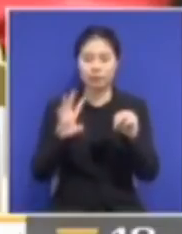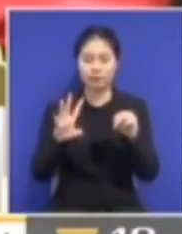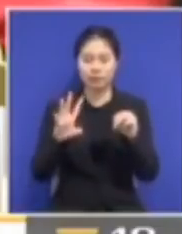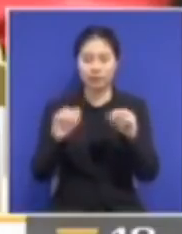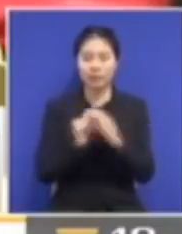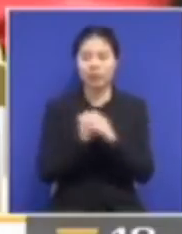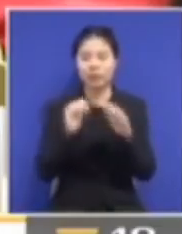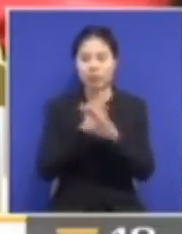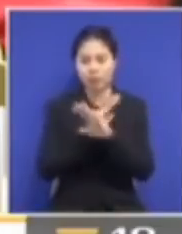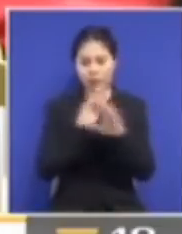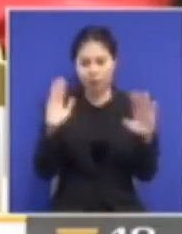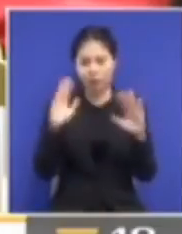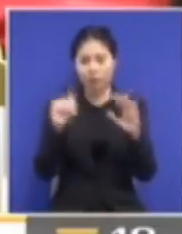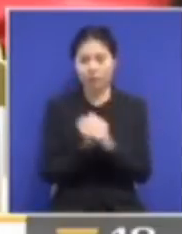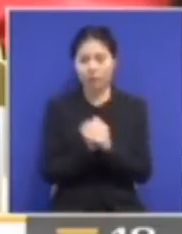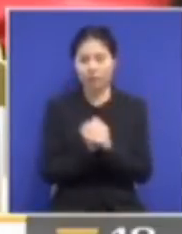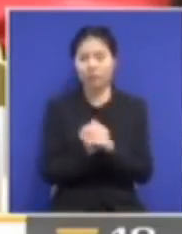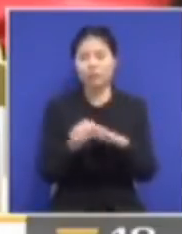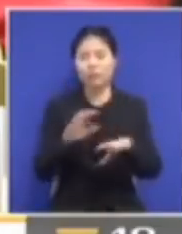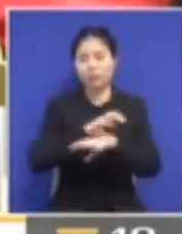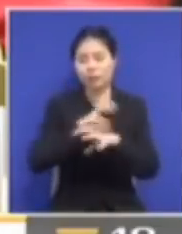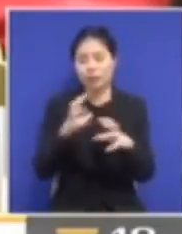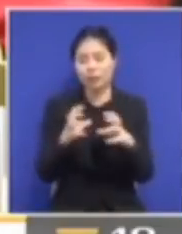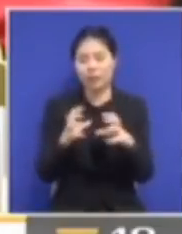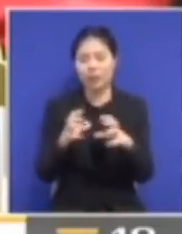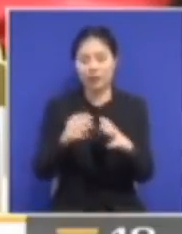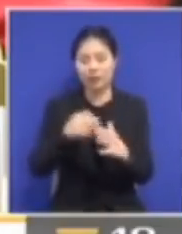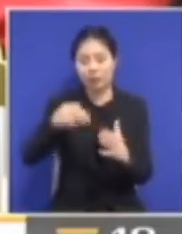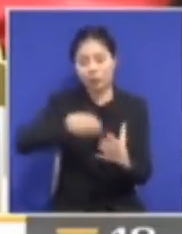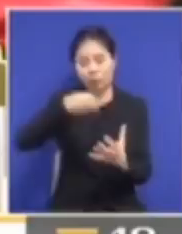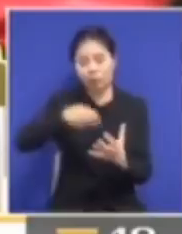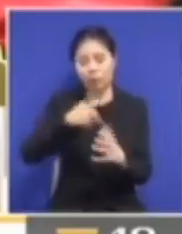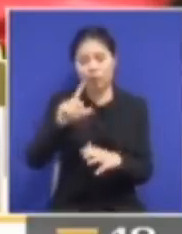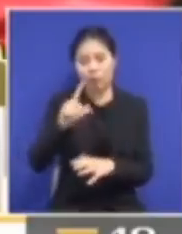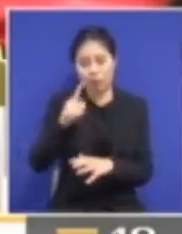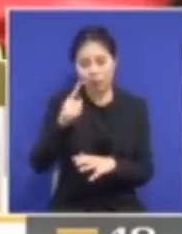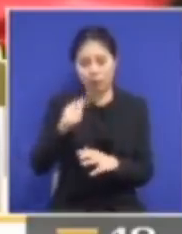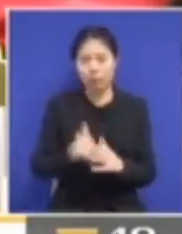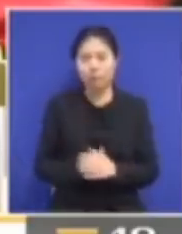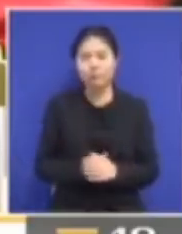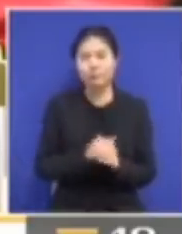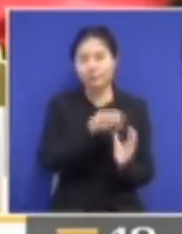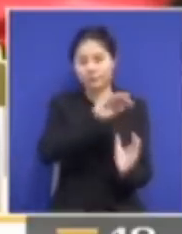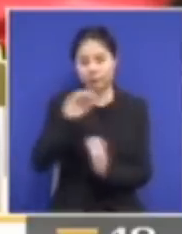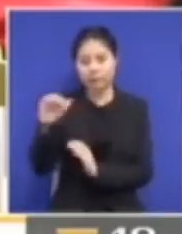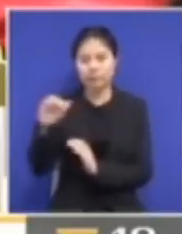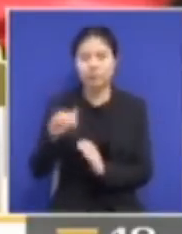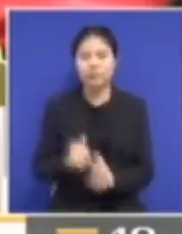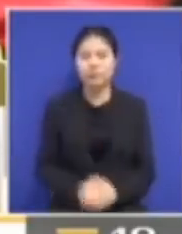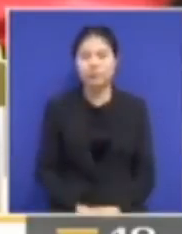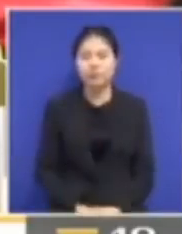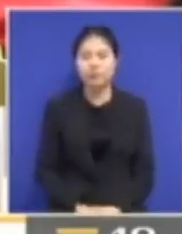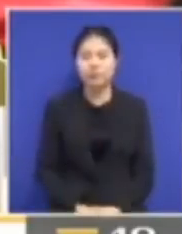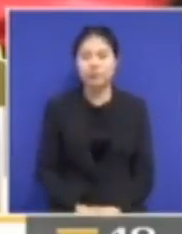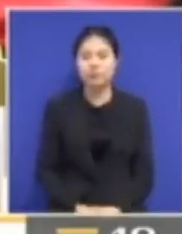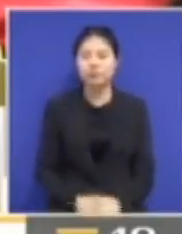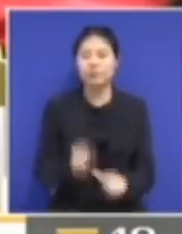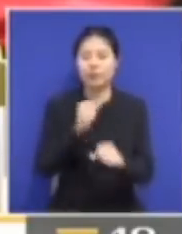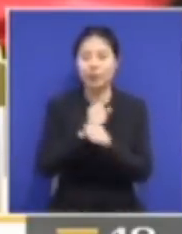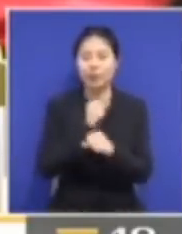านเหมืองทองอัครานะครับครับสำหรับผลงานของคุณประยุทธ์